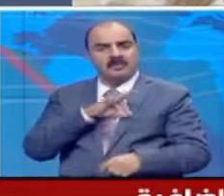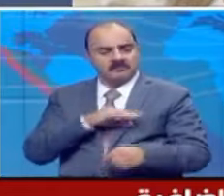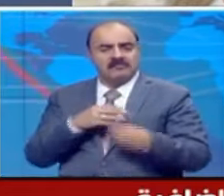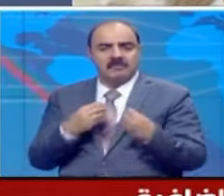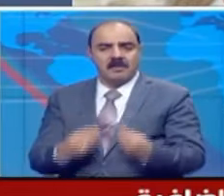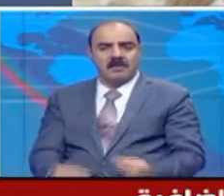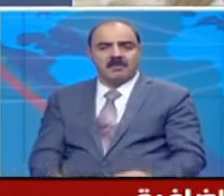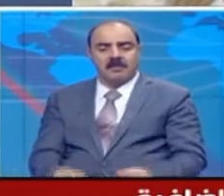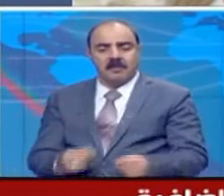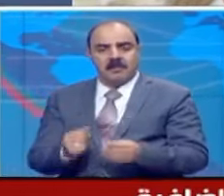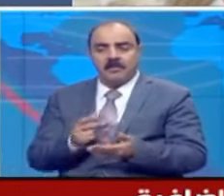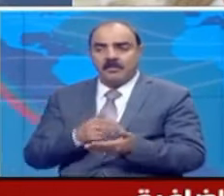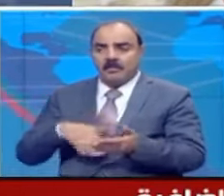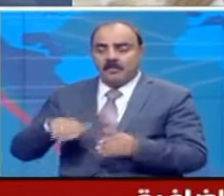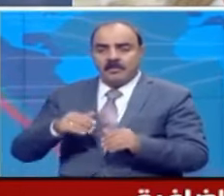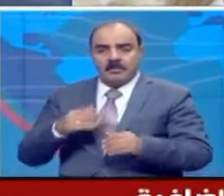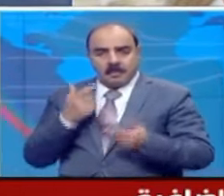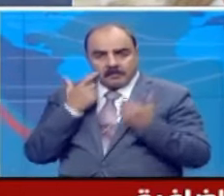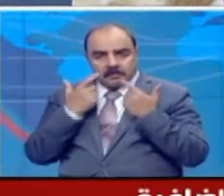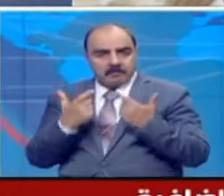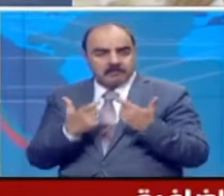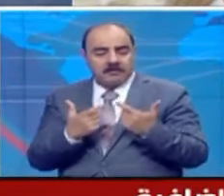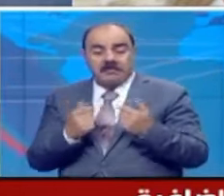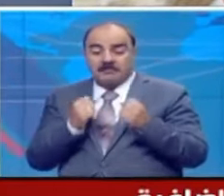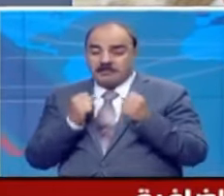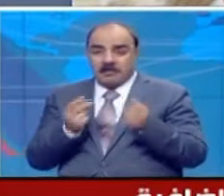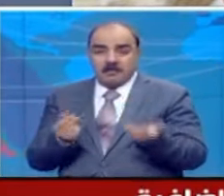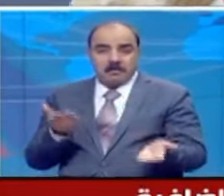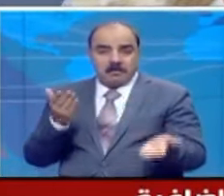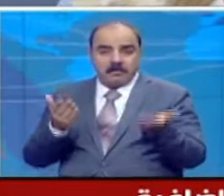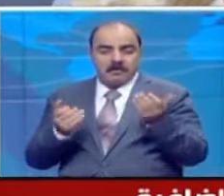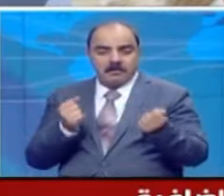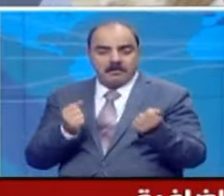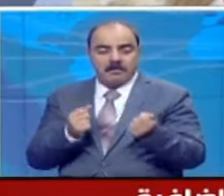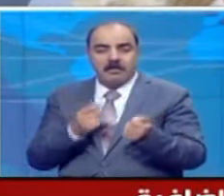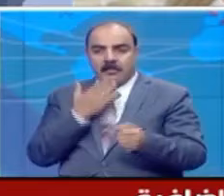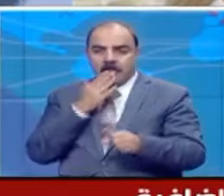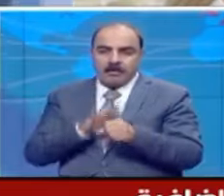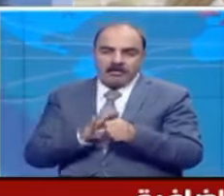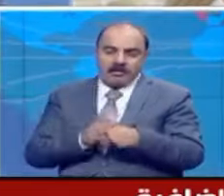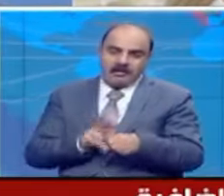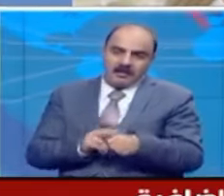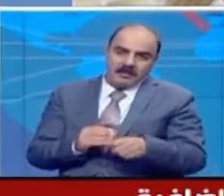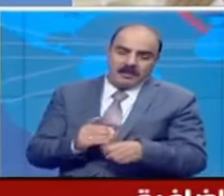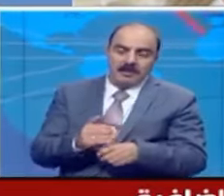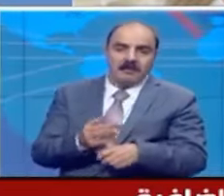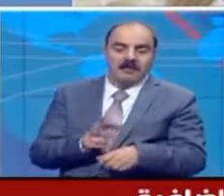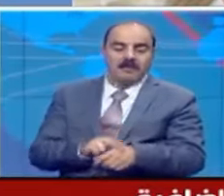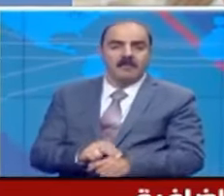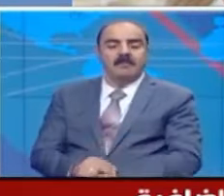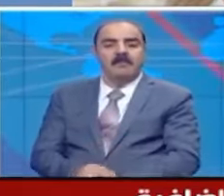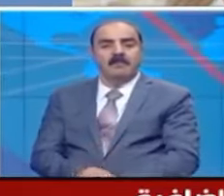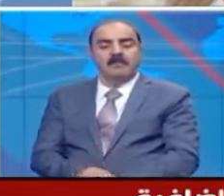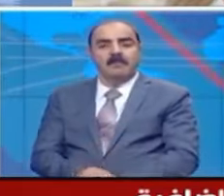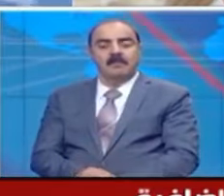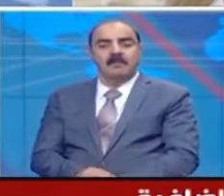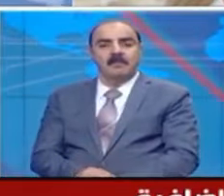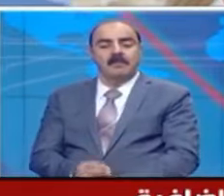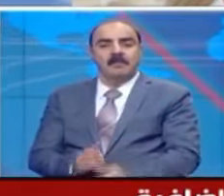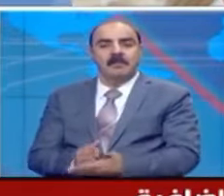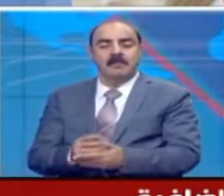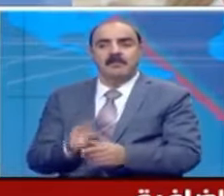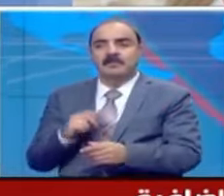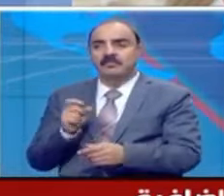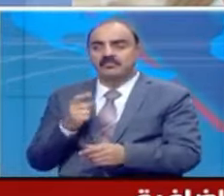وافراد كثيره هتستفيد، وده طبعا تخفيف مع دخله رمضان مع التحركات في الاسعار، وفي نفس الوقت فرض